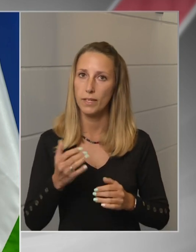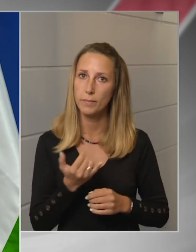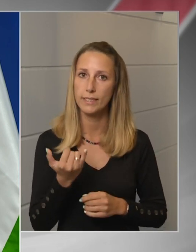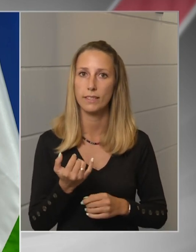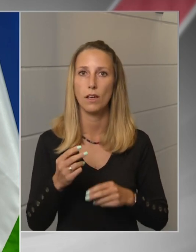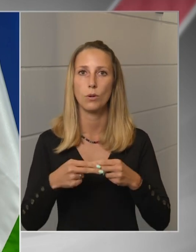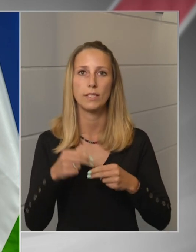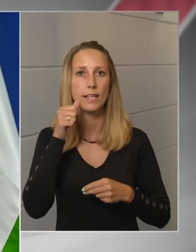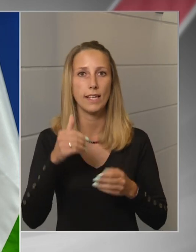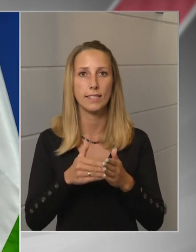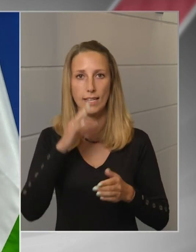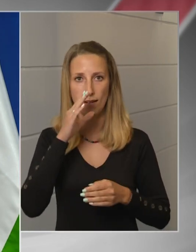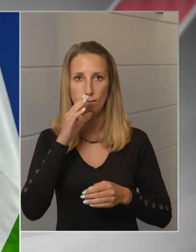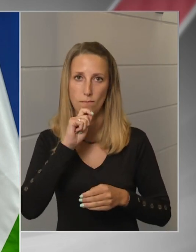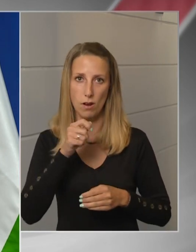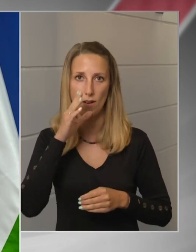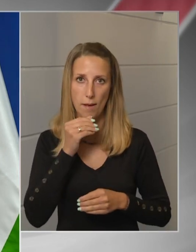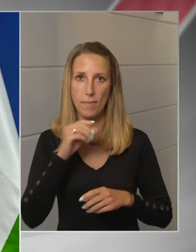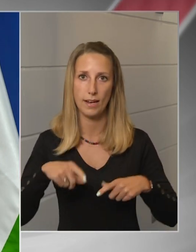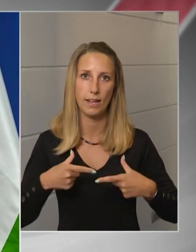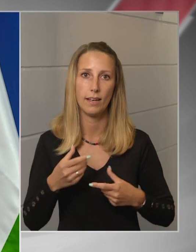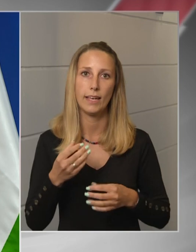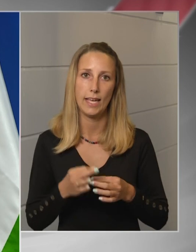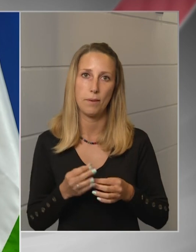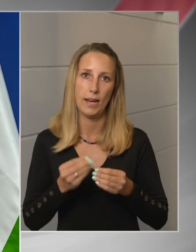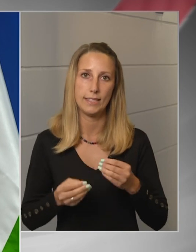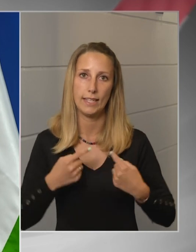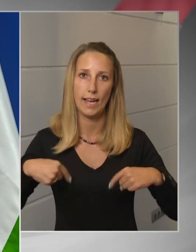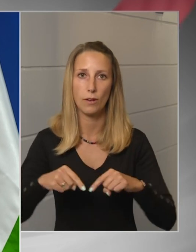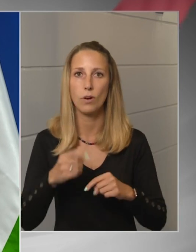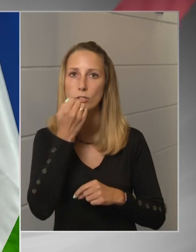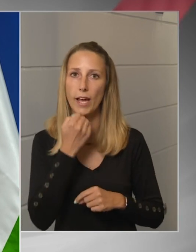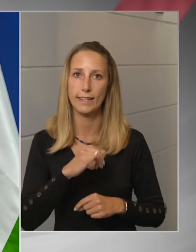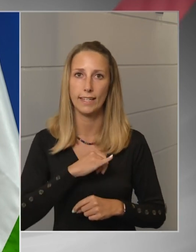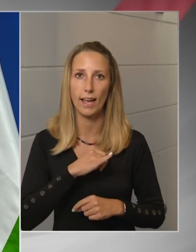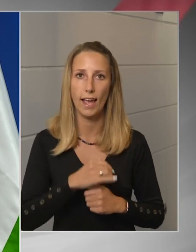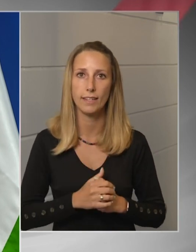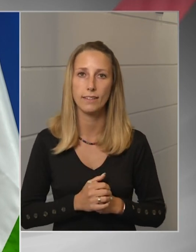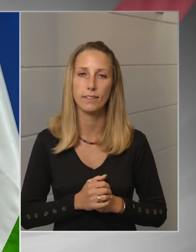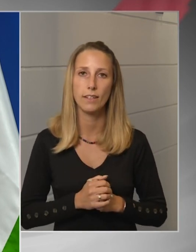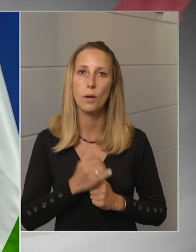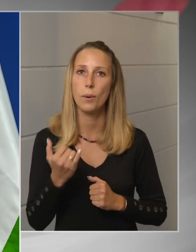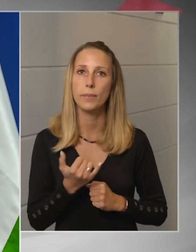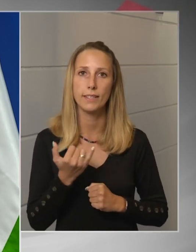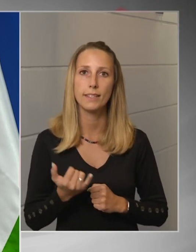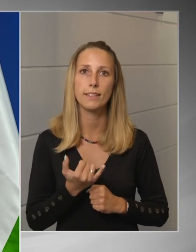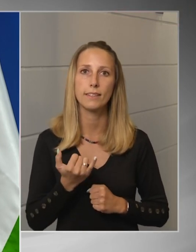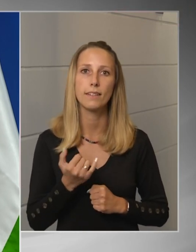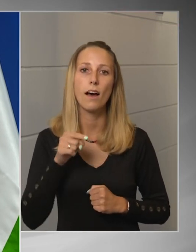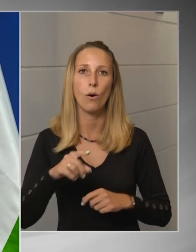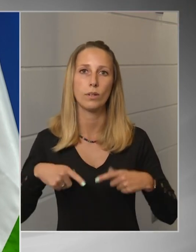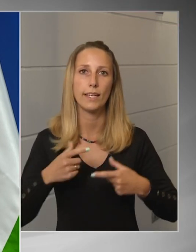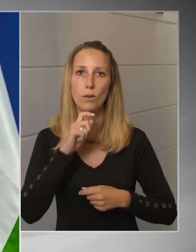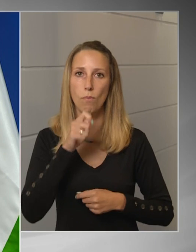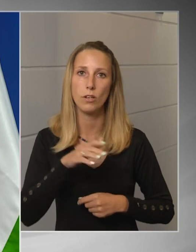közel százzer magyar él. Éppen ezért nekünk a saját érdekeink azok mindig az ott